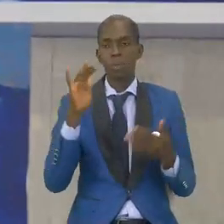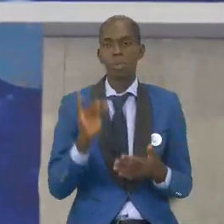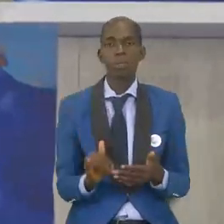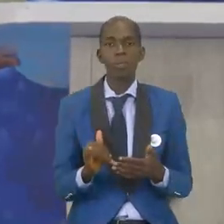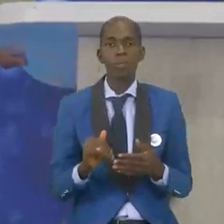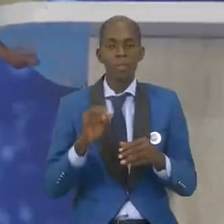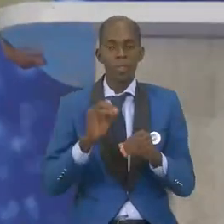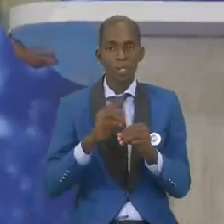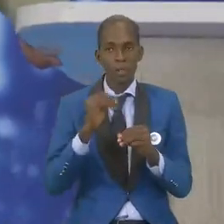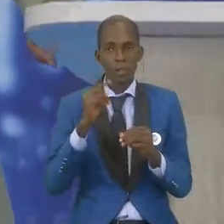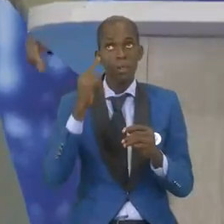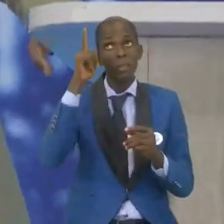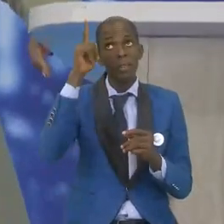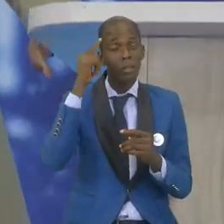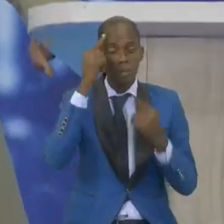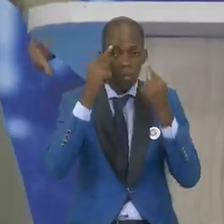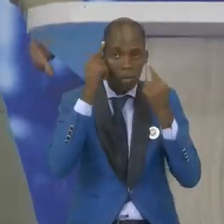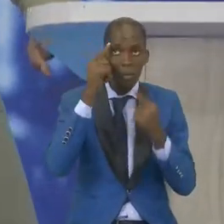est saint.